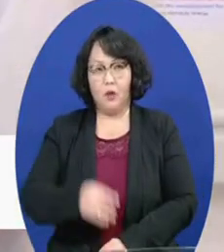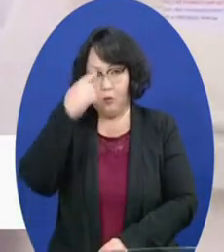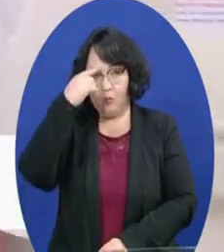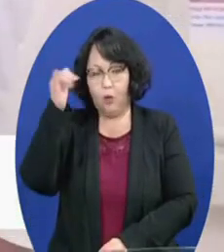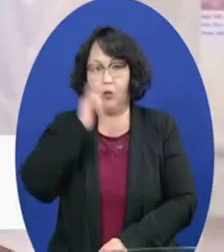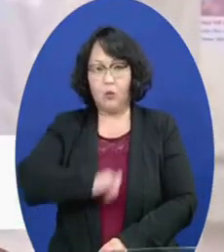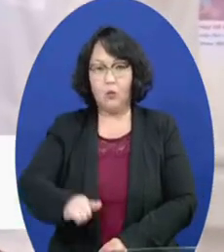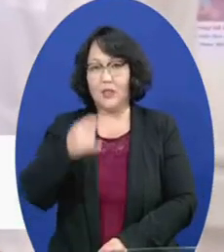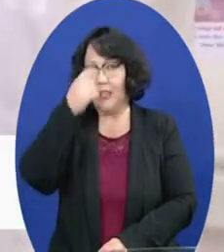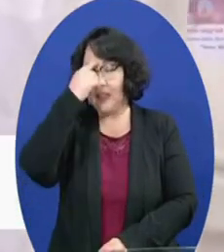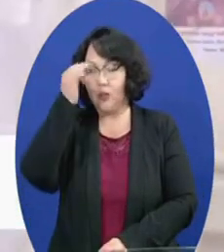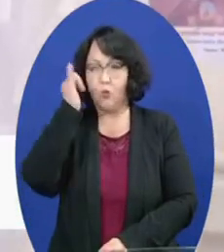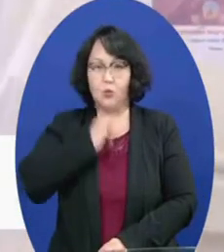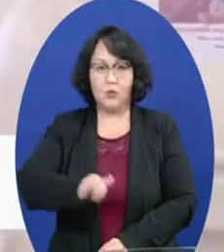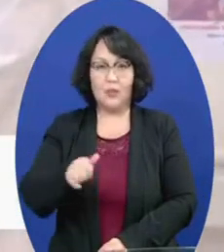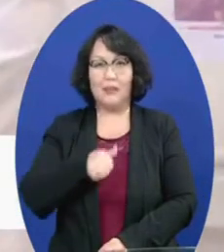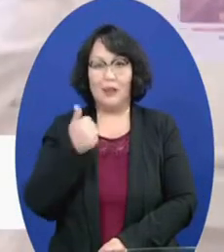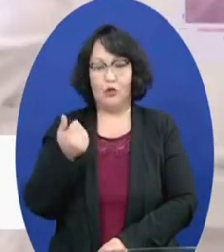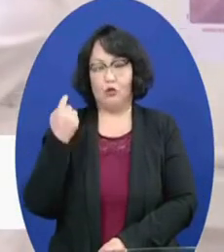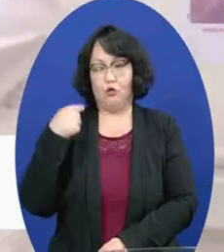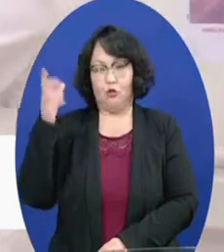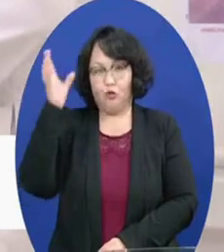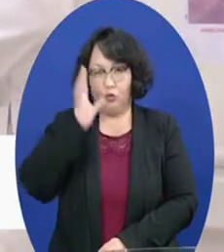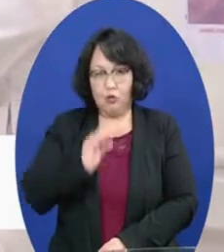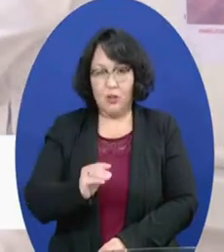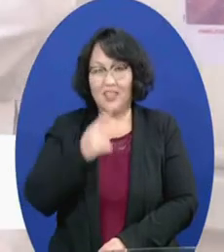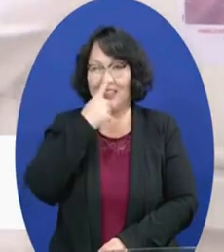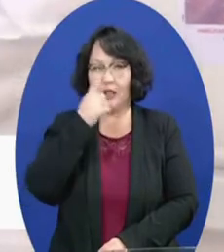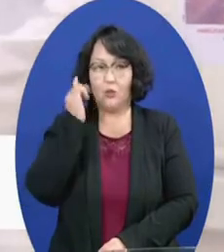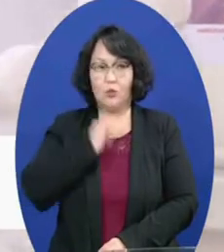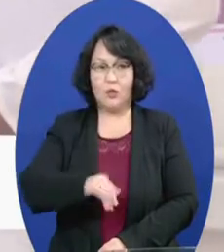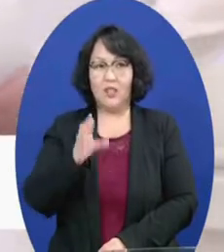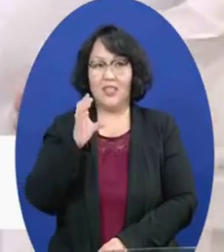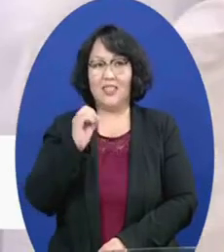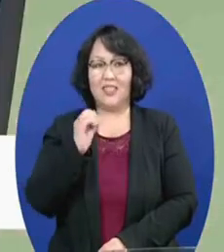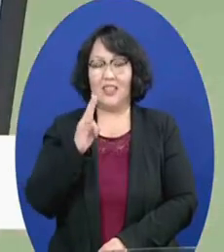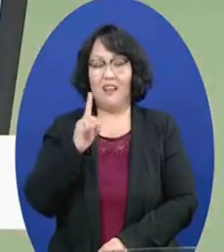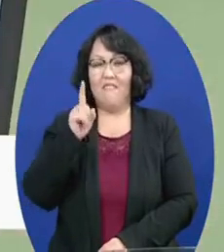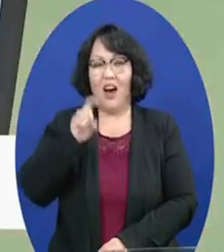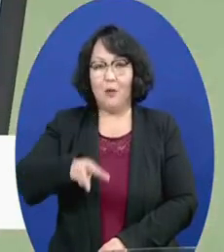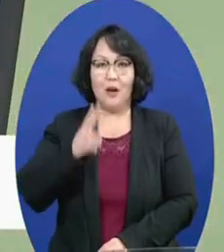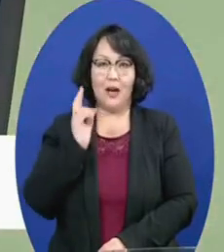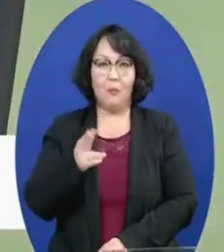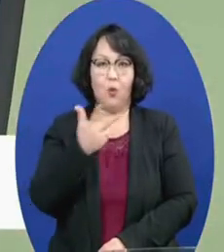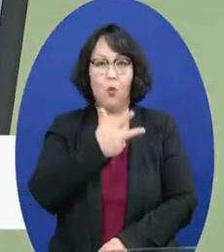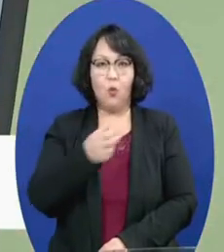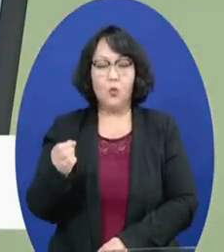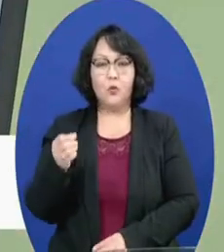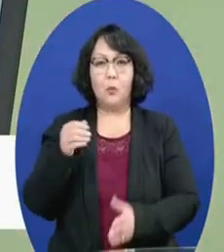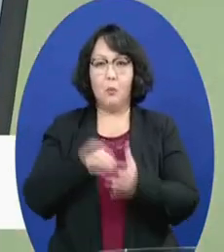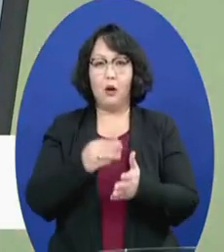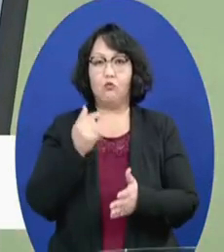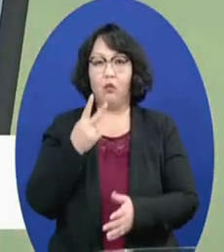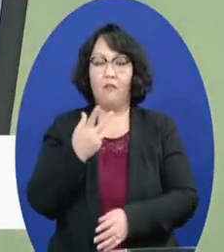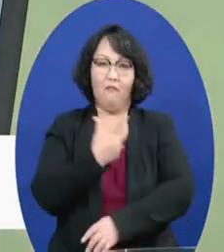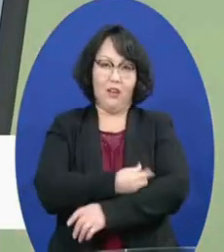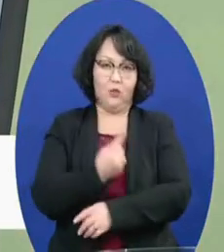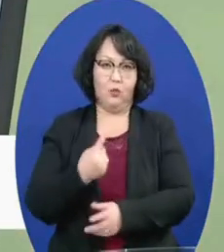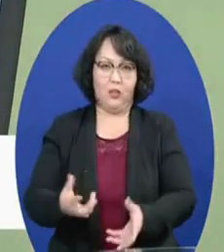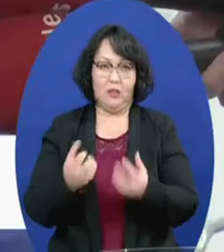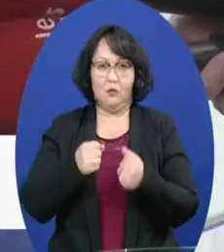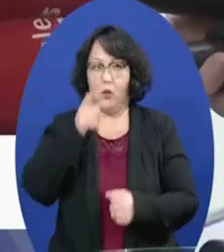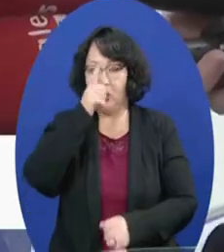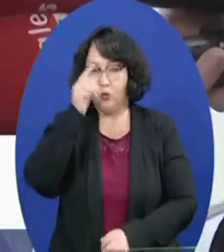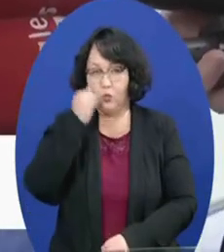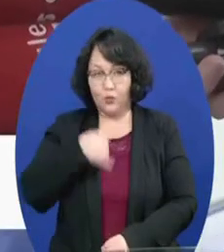Манай улс бүгд найрамдах энэтхэг улсаас гадна өчигдөр орой бүгд найрамдах хятад ард улсын Sinopharm компани 300 мянган тун вакцины хүлээ авсан. Мөн Оросын холбооны